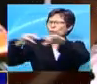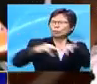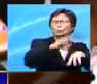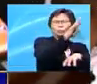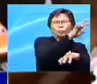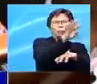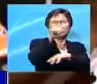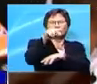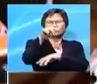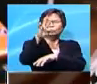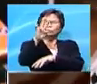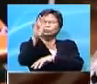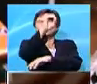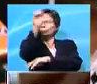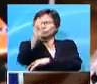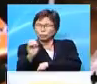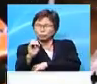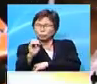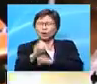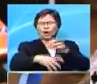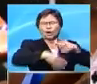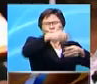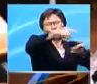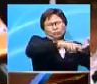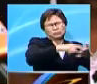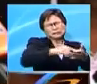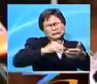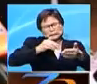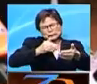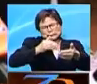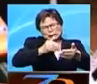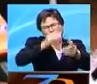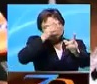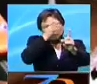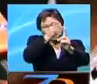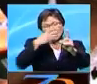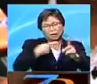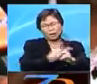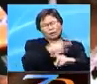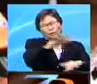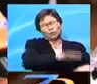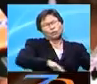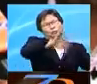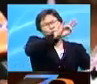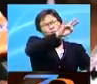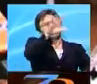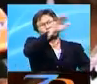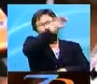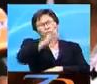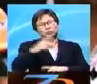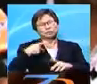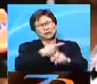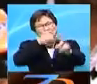74.37 hampir mencapai target kita iaitu lebih kurang